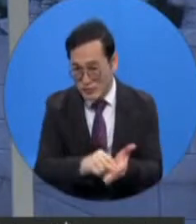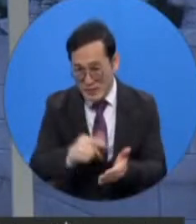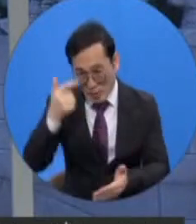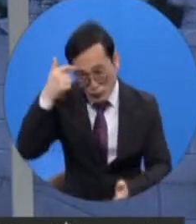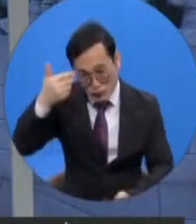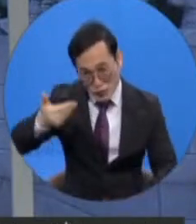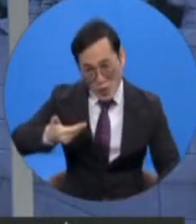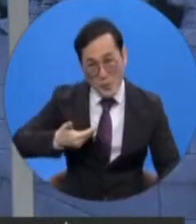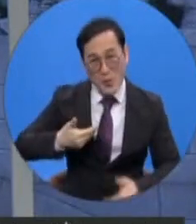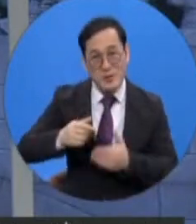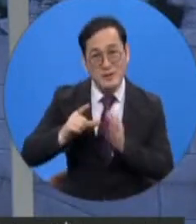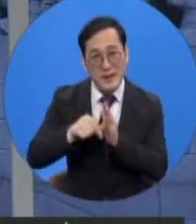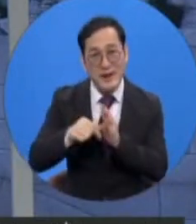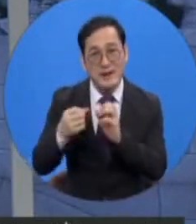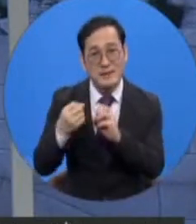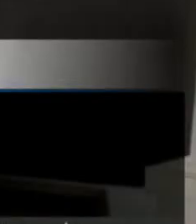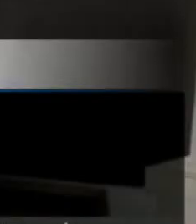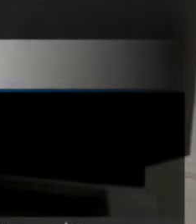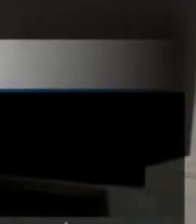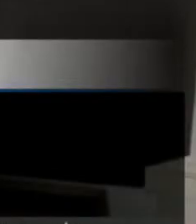보면 몰랐던 것 같습니다. 함께 보시죠.